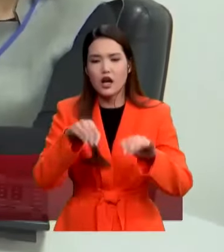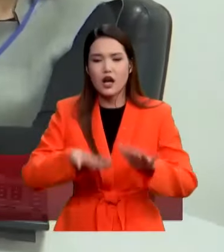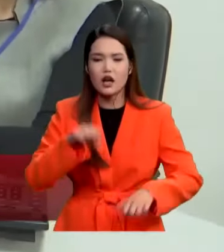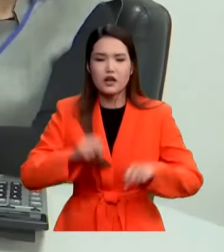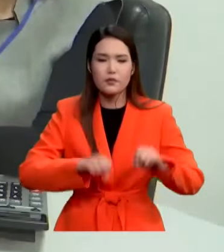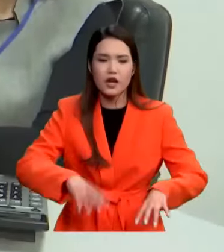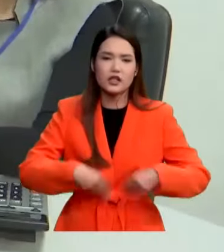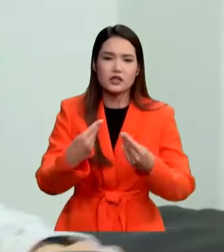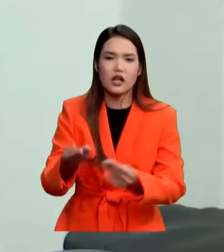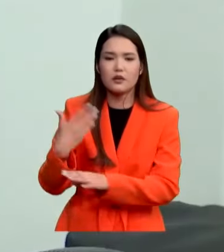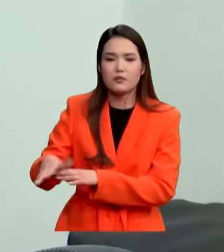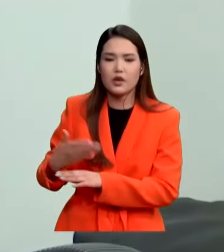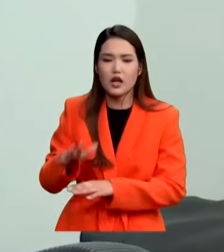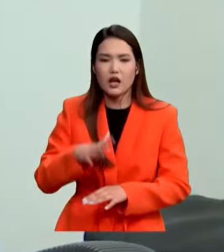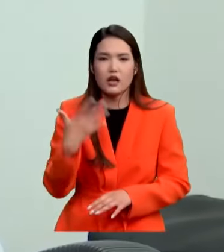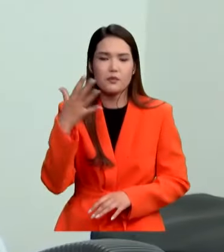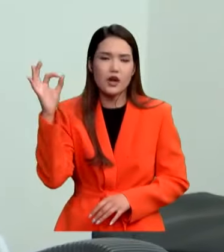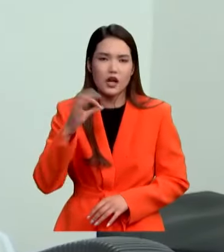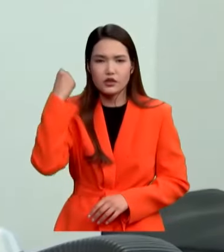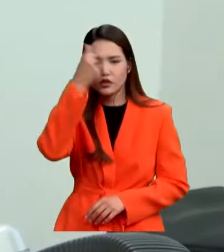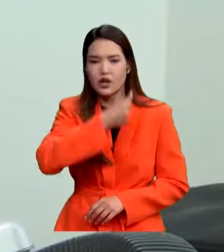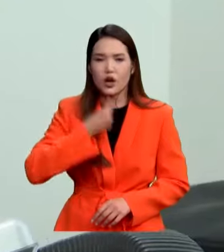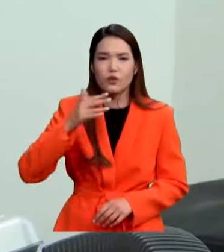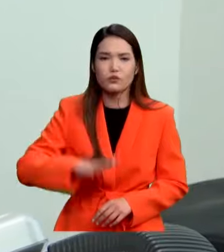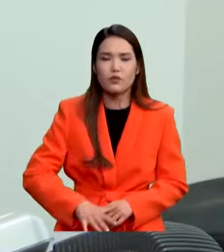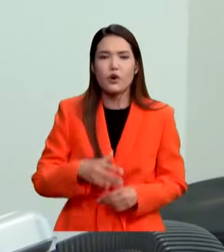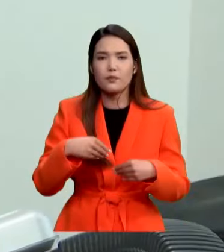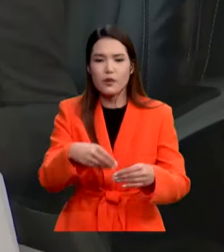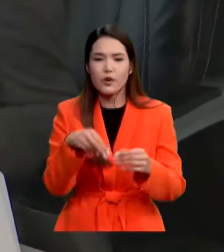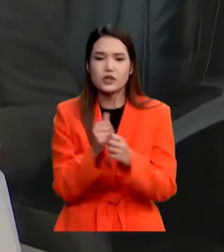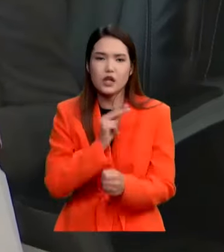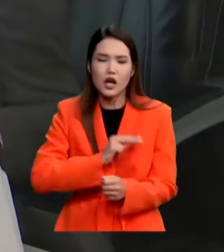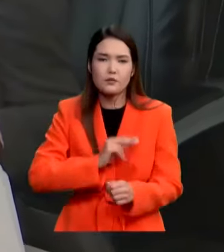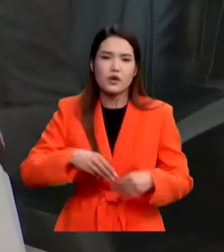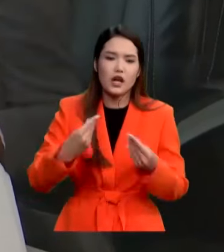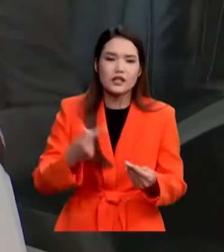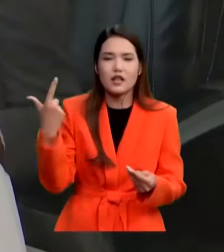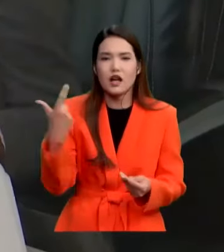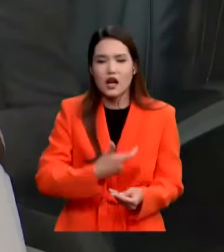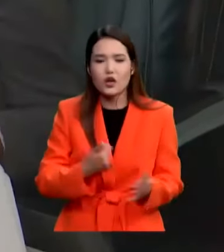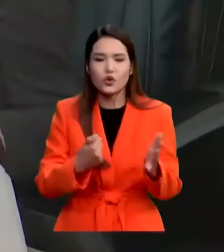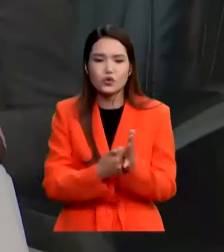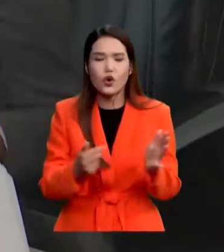позволит выдавать кредиты под 5% годовых на проведение посевных работ и предоставлять гарантии